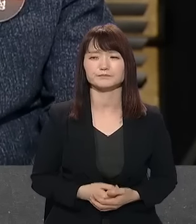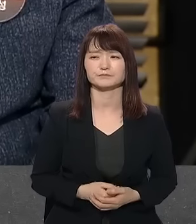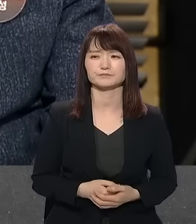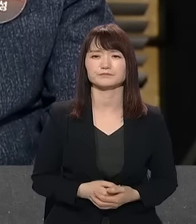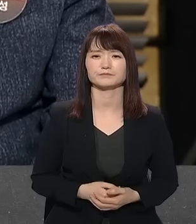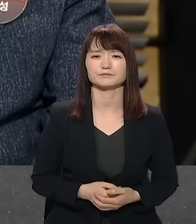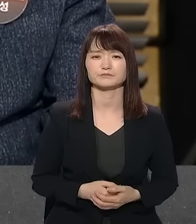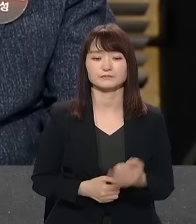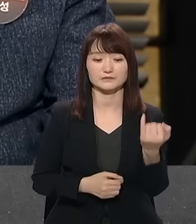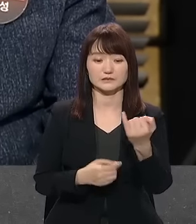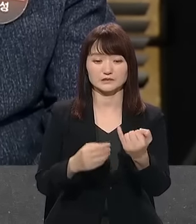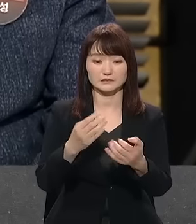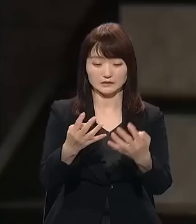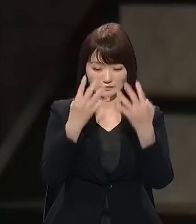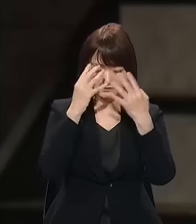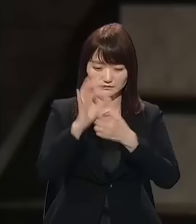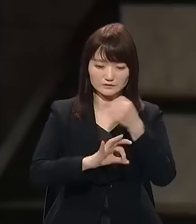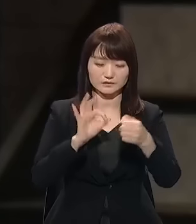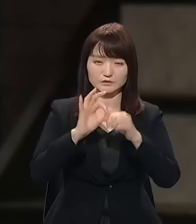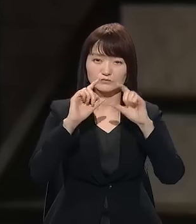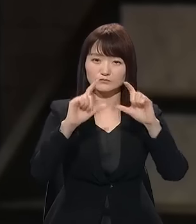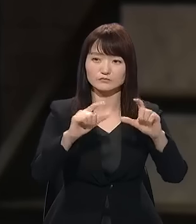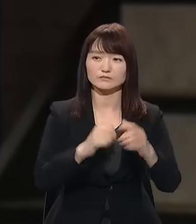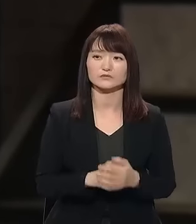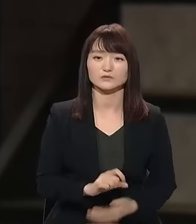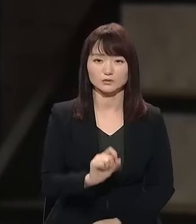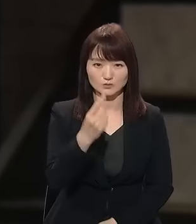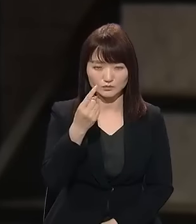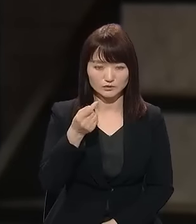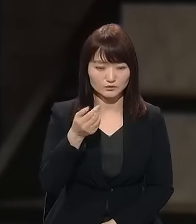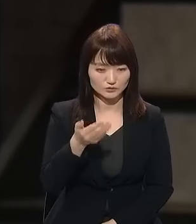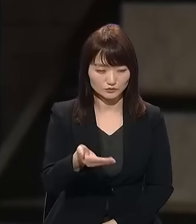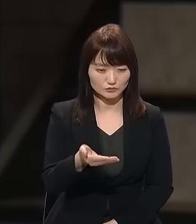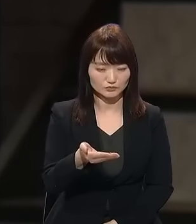10년밖에 받지는 않았지만 실제는이 원인